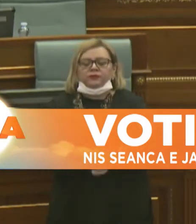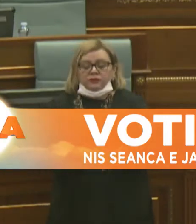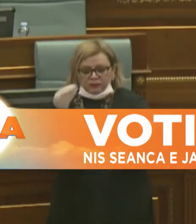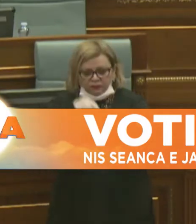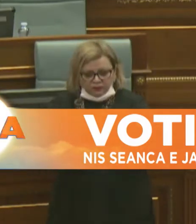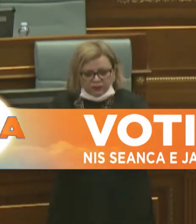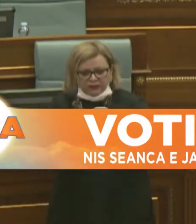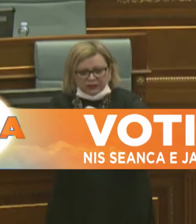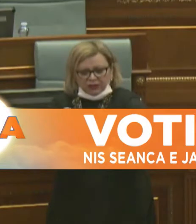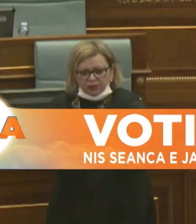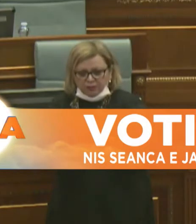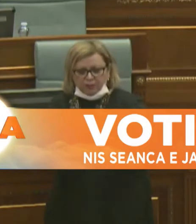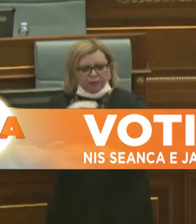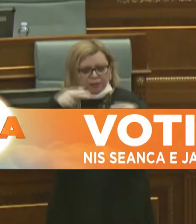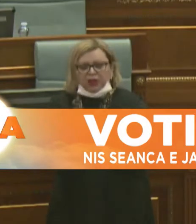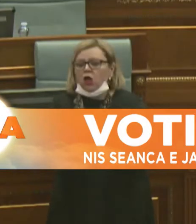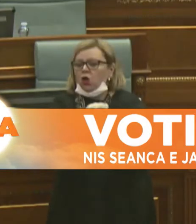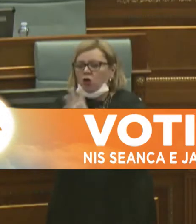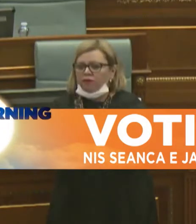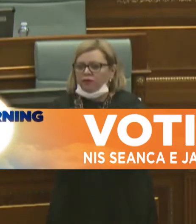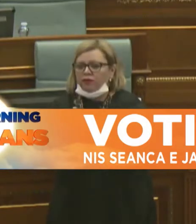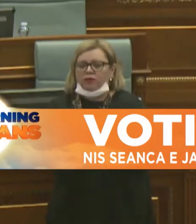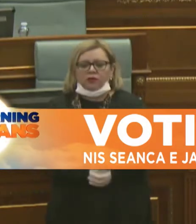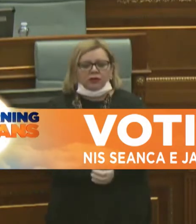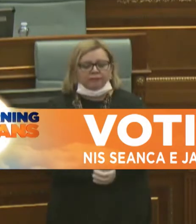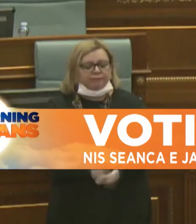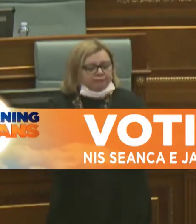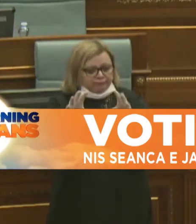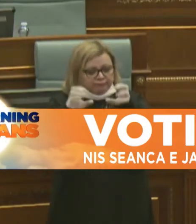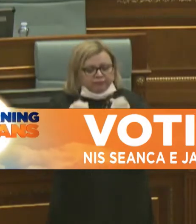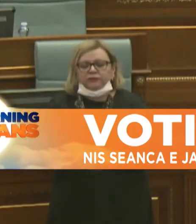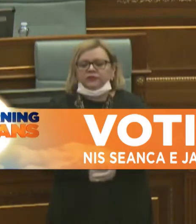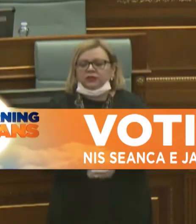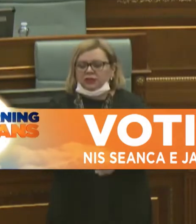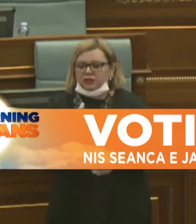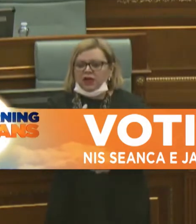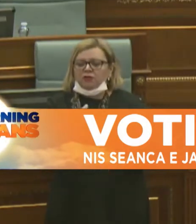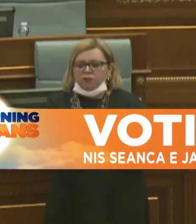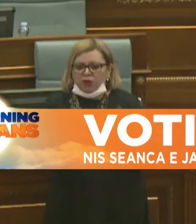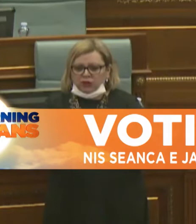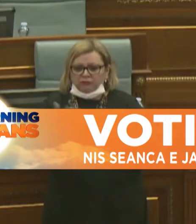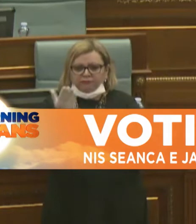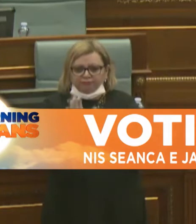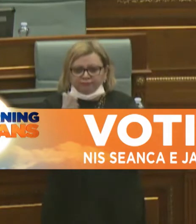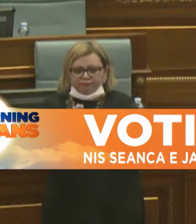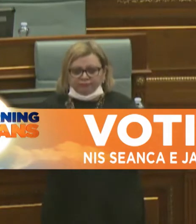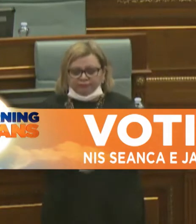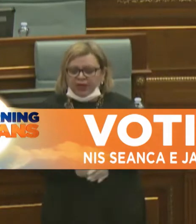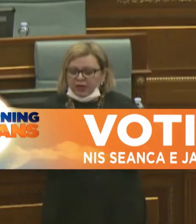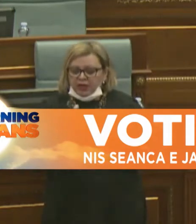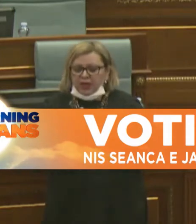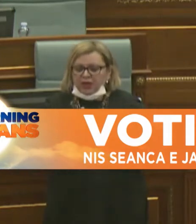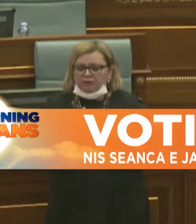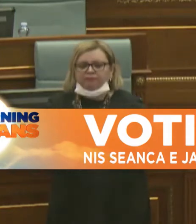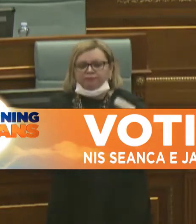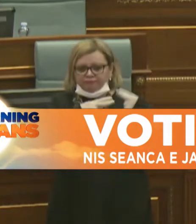e zinxhirit me përballje me Covid, është mësimi për ne si klasë politike. Ne që kemi